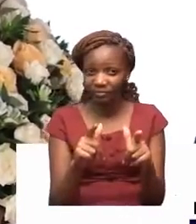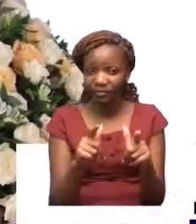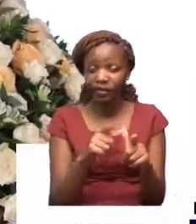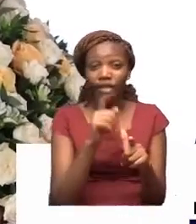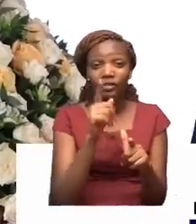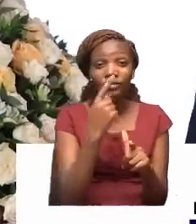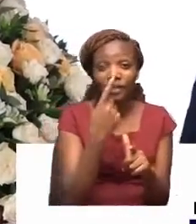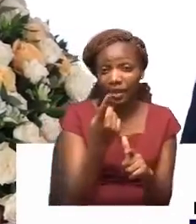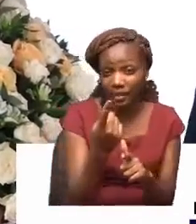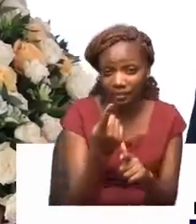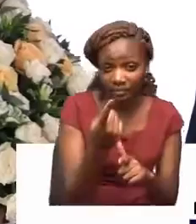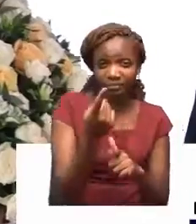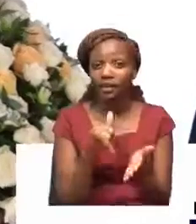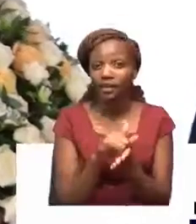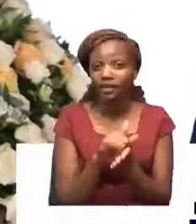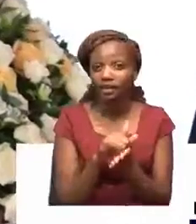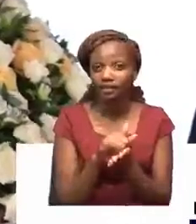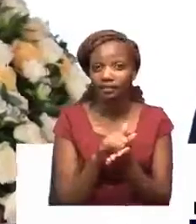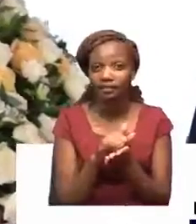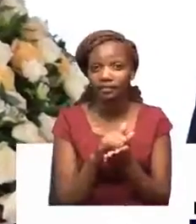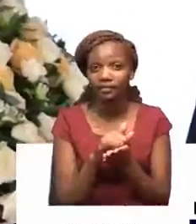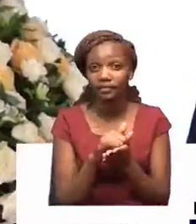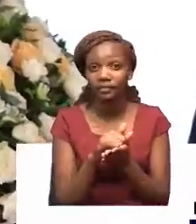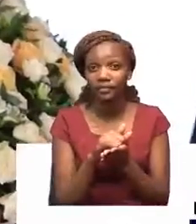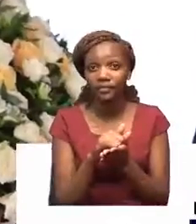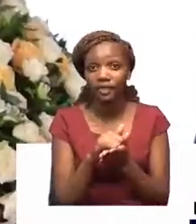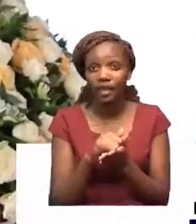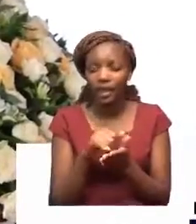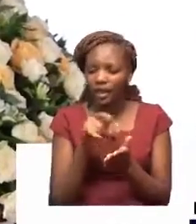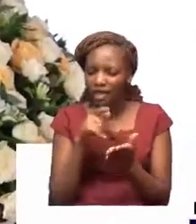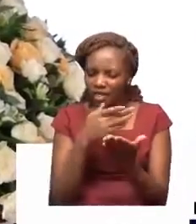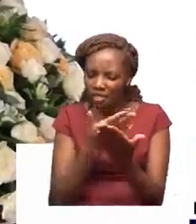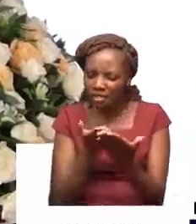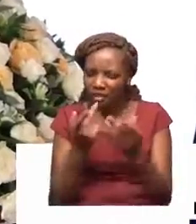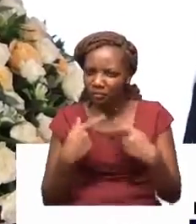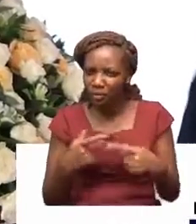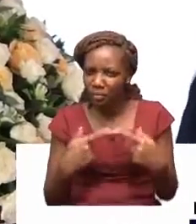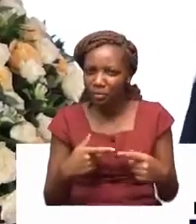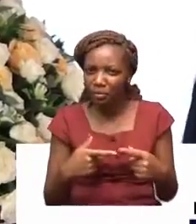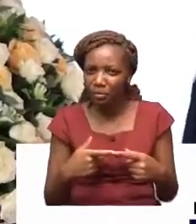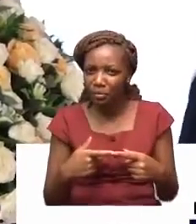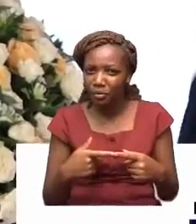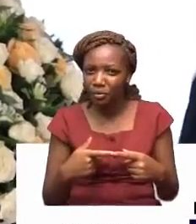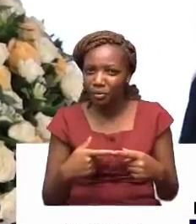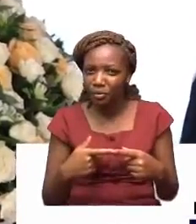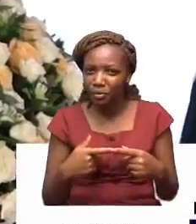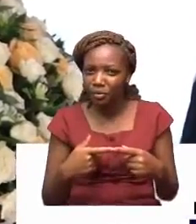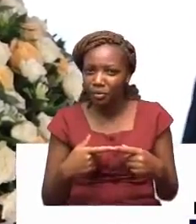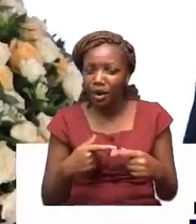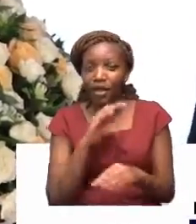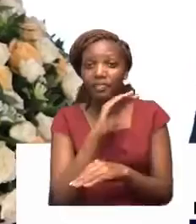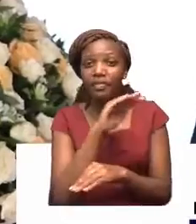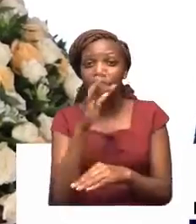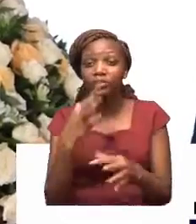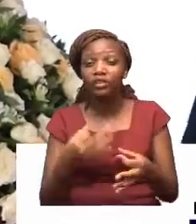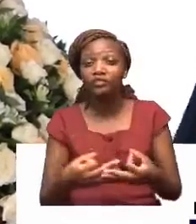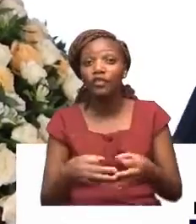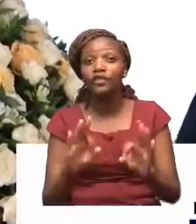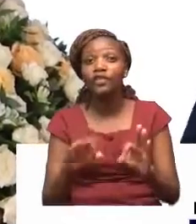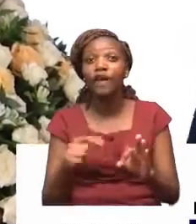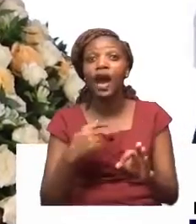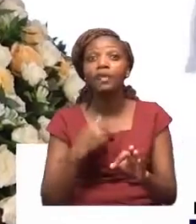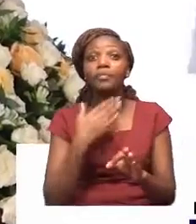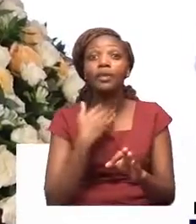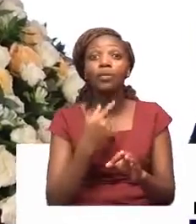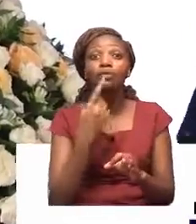umesema hawa wazee wamepigania uhuru. Na mimi nataka kusimama hapa mbele yenu